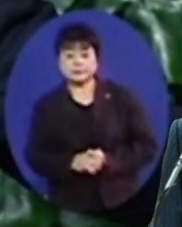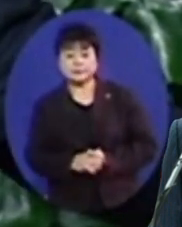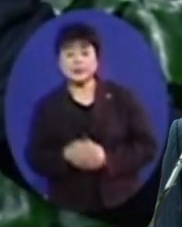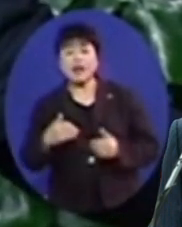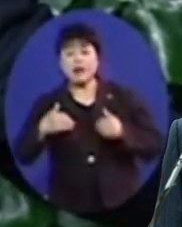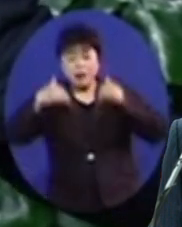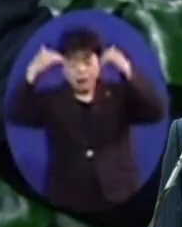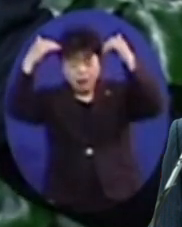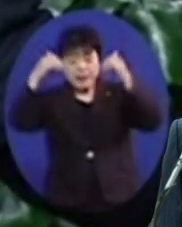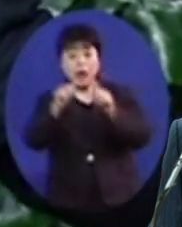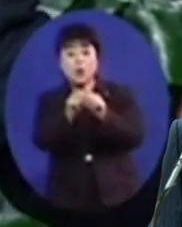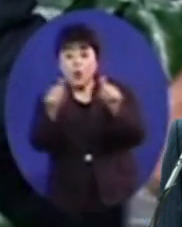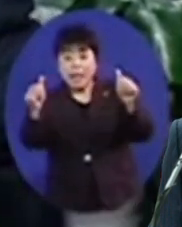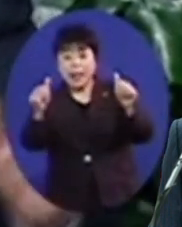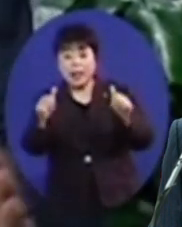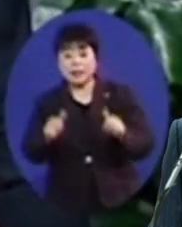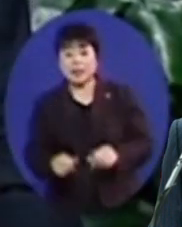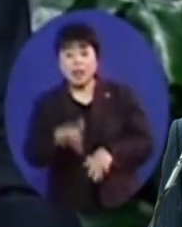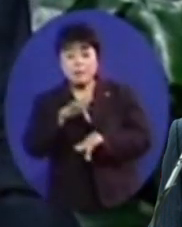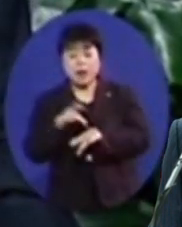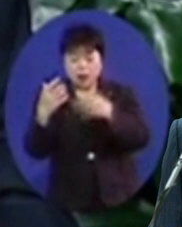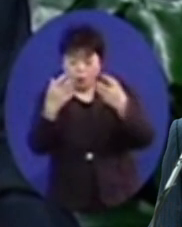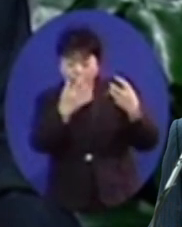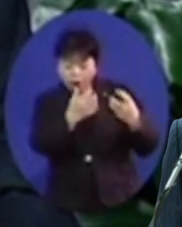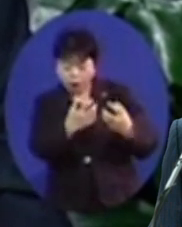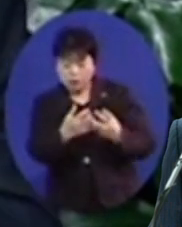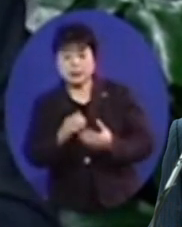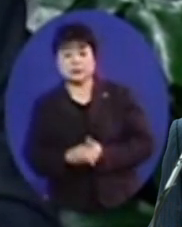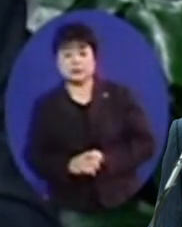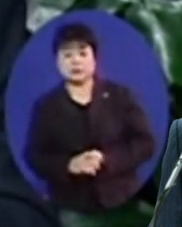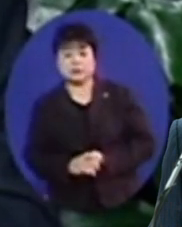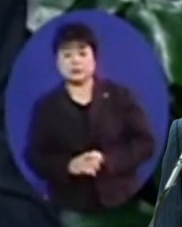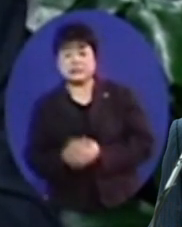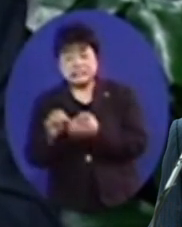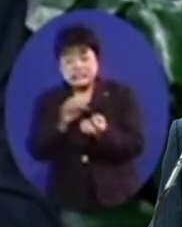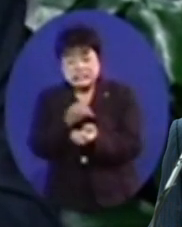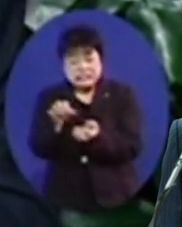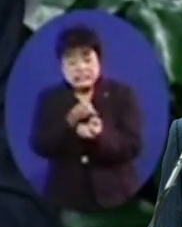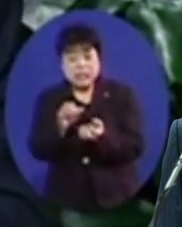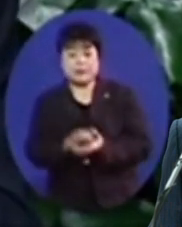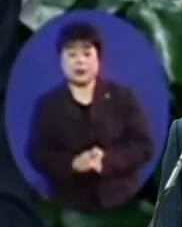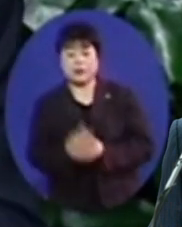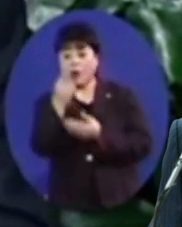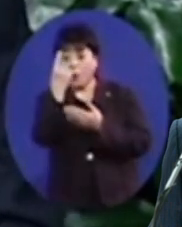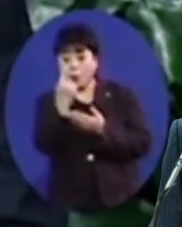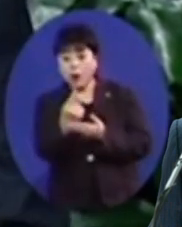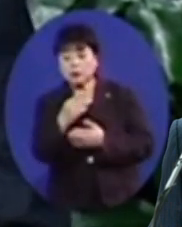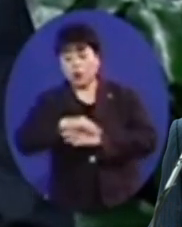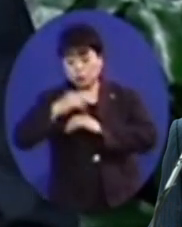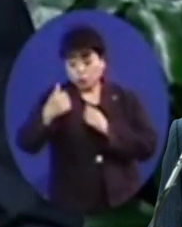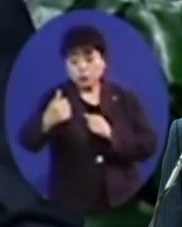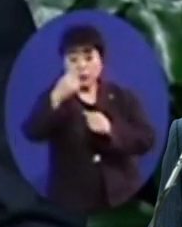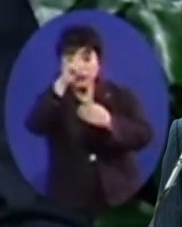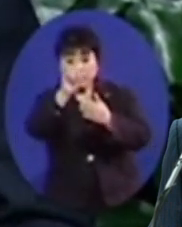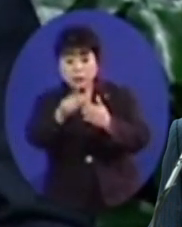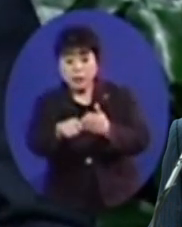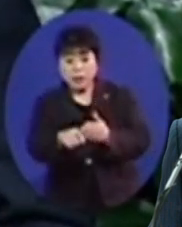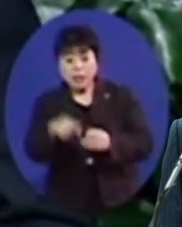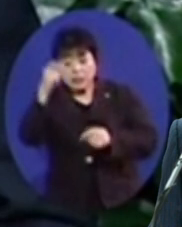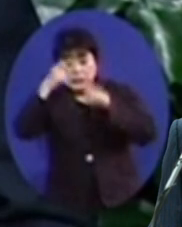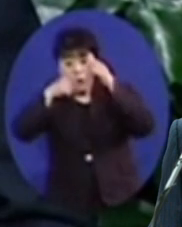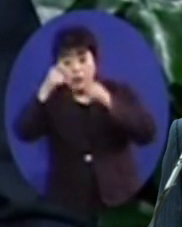거대한 골리앗이 마귀가 꽉 들어차서 이를 갈며 나와서 도전을 하는데